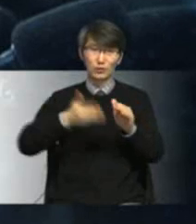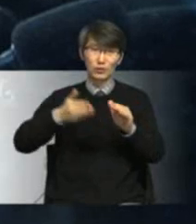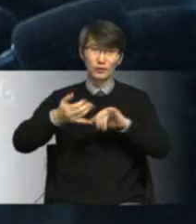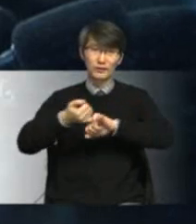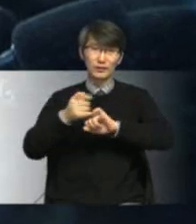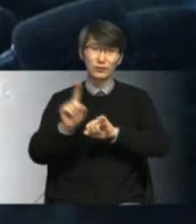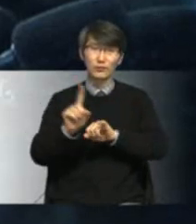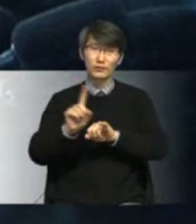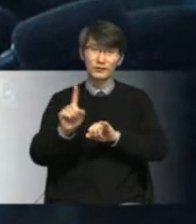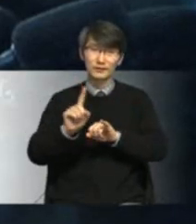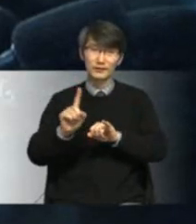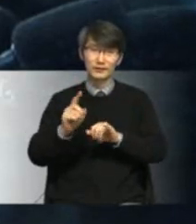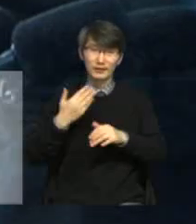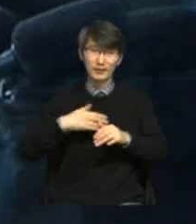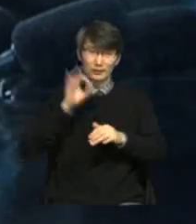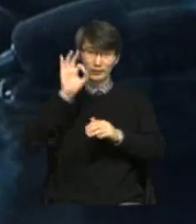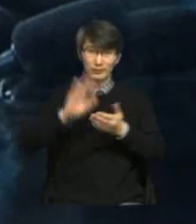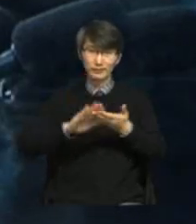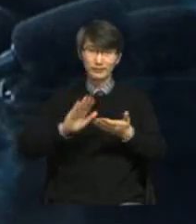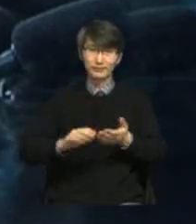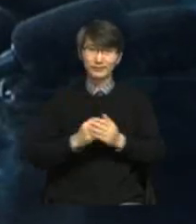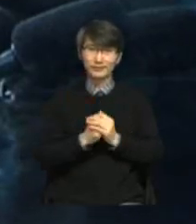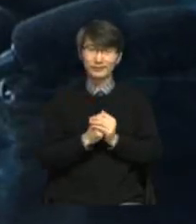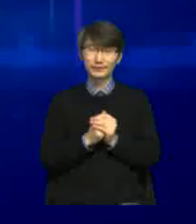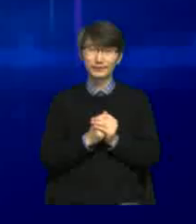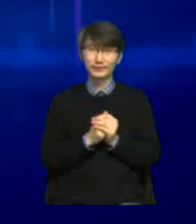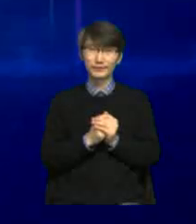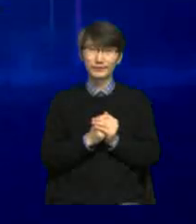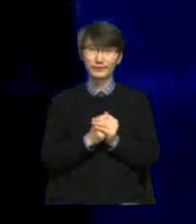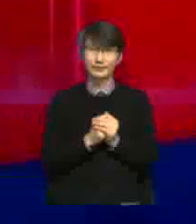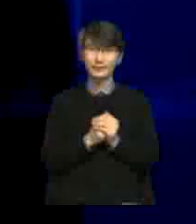어떤 것들이 있는지 퇴근형 기자가 살펴봤습니다